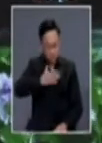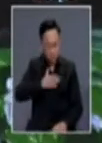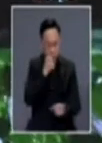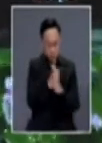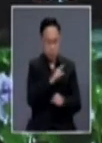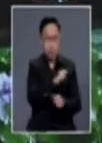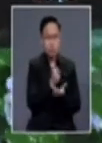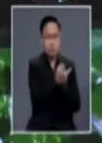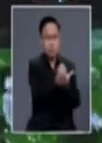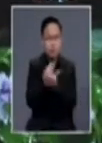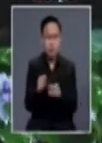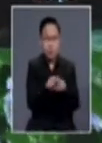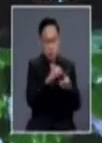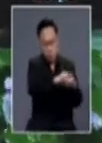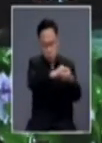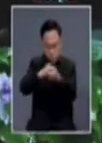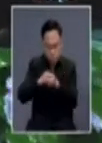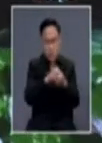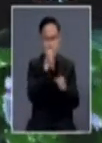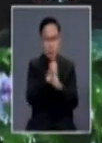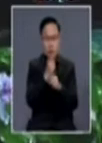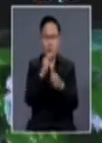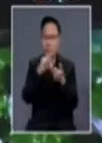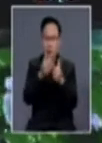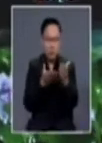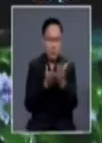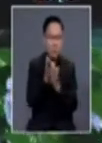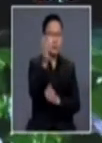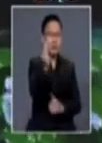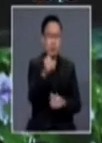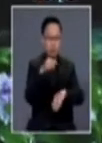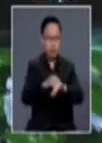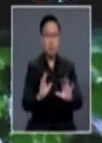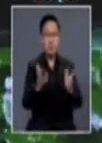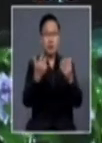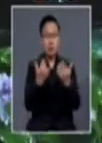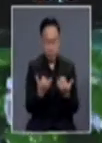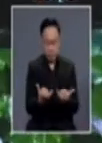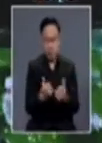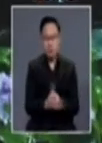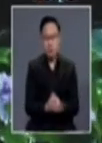ก้ไขปัญหานี้ความร่วมมือร่วมใจจะทำให้เรานั้นฝ่าวิกฤตไปด้วยกันครับหมดเวลาของรายการเดินหน้